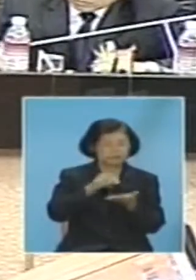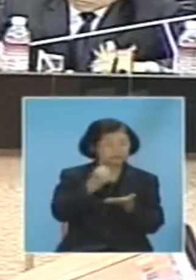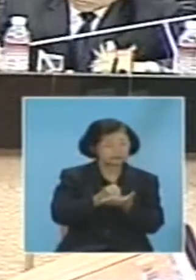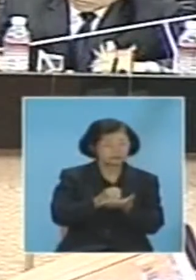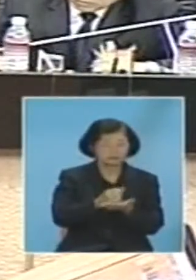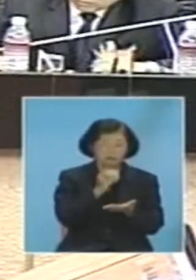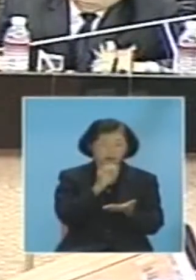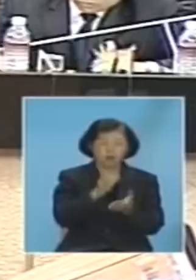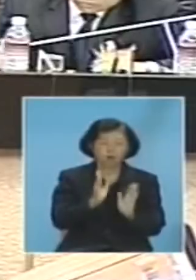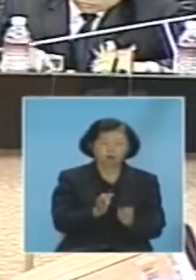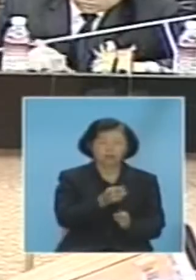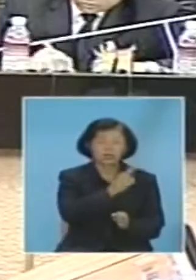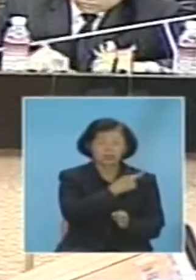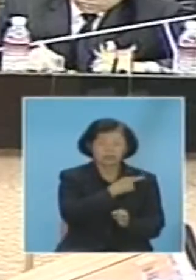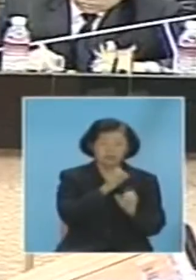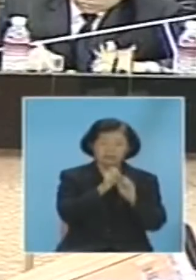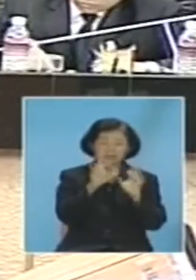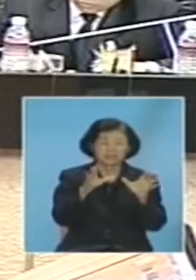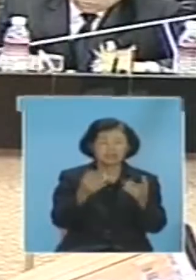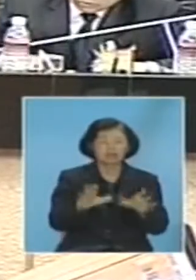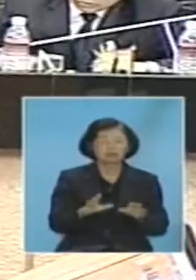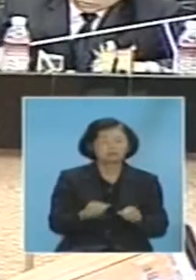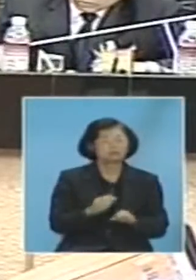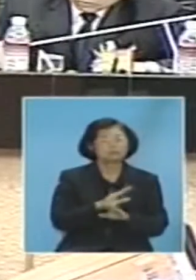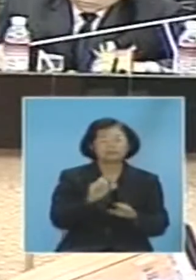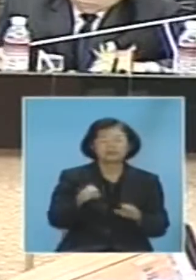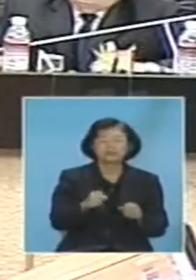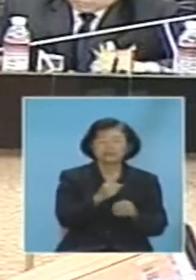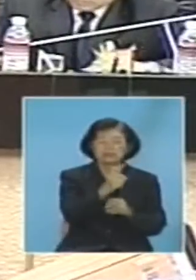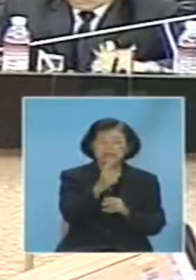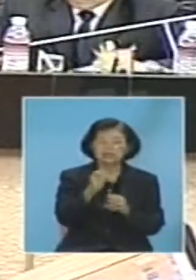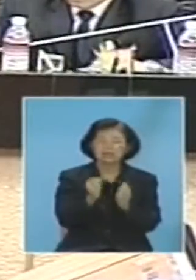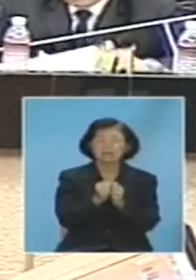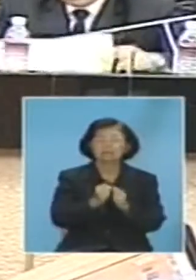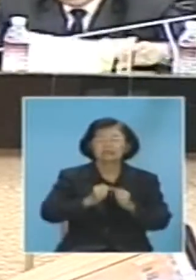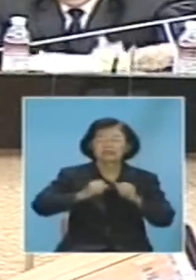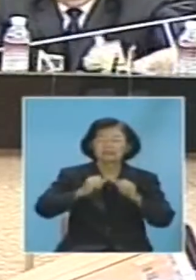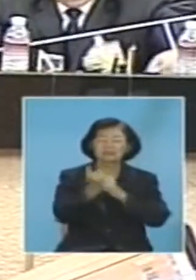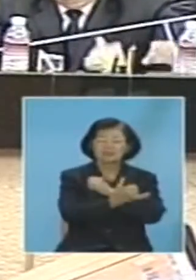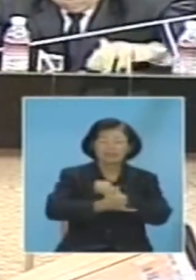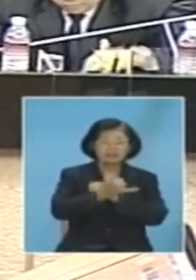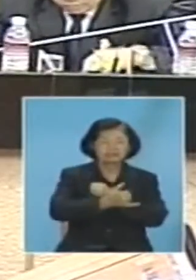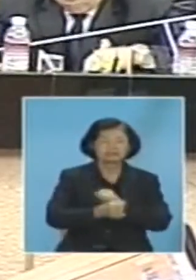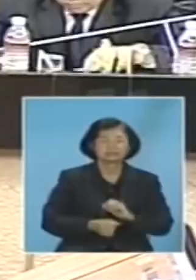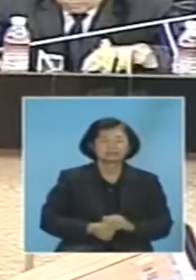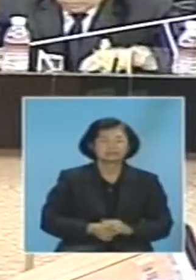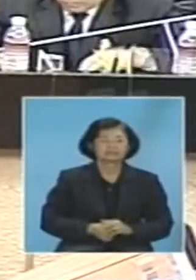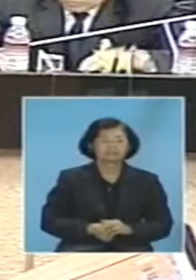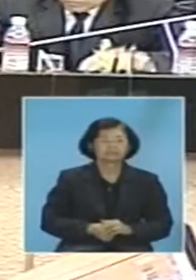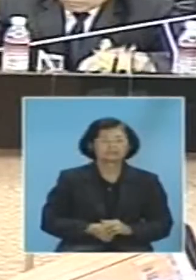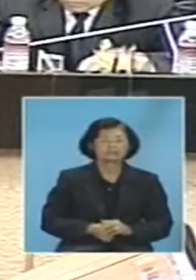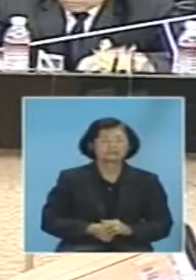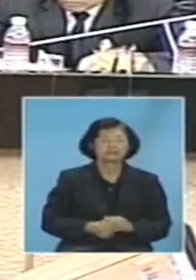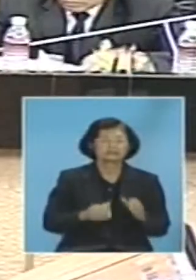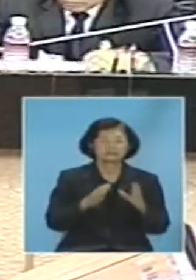ระบุผู้ที่รับผิดชอบไว้อย่างชัดเจนแล้วจึงไม่ใช่ความเสียหายต่อรัฐแต่ประการใดค่ะก